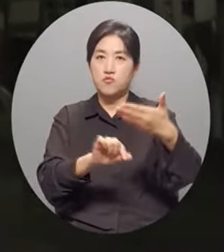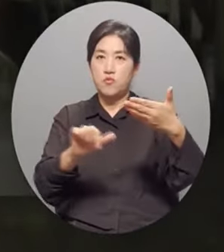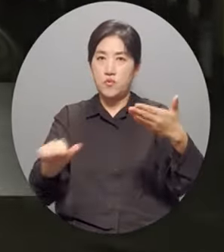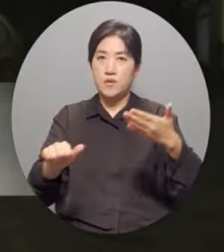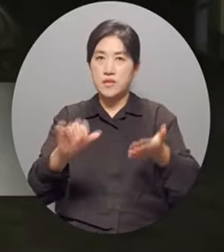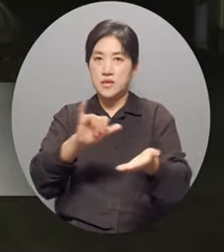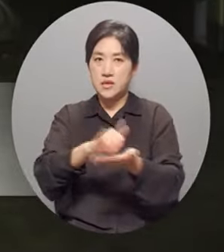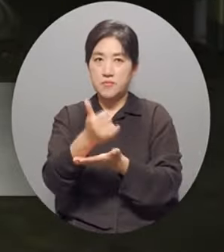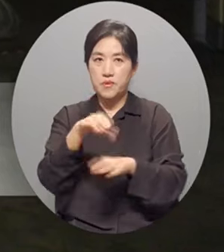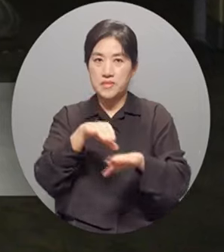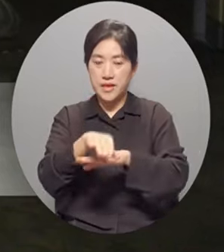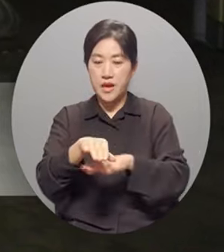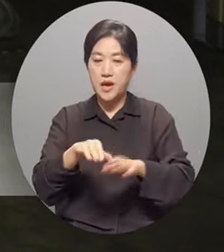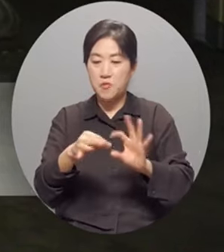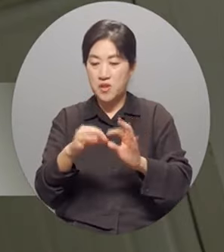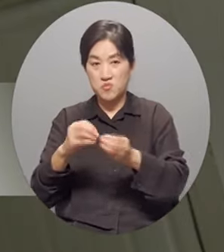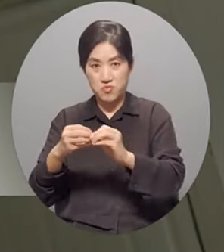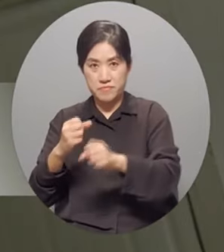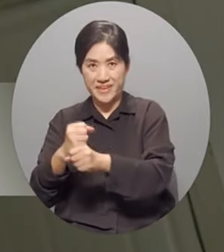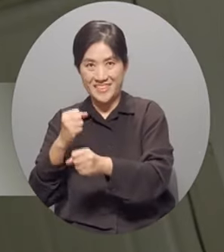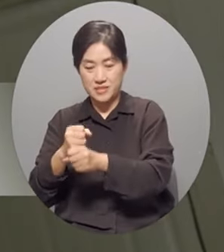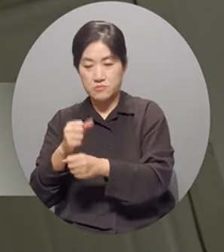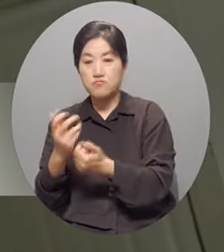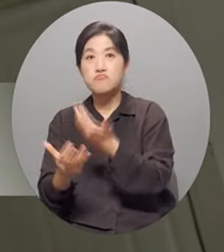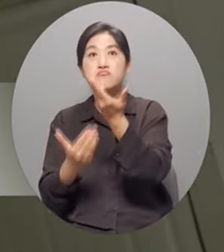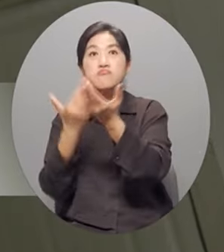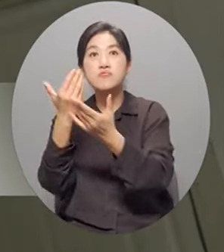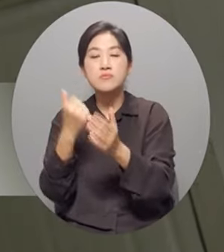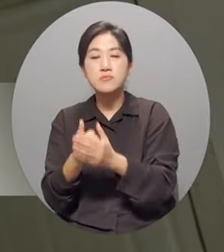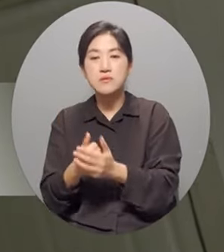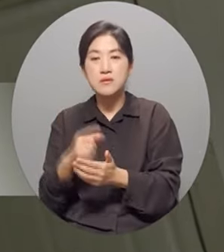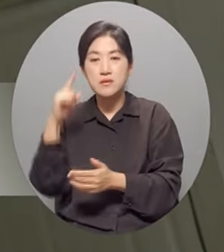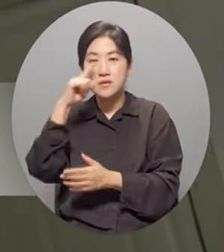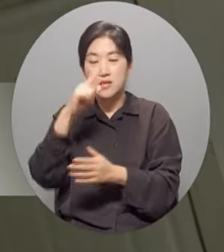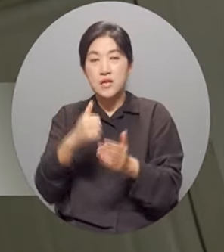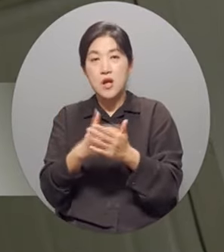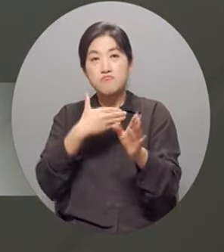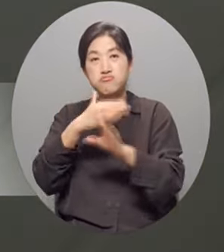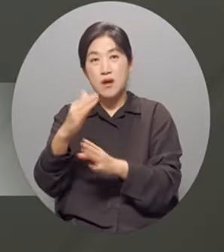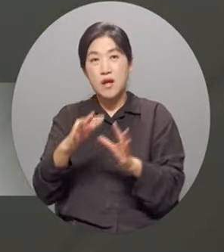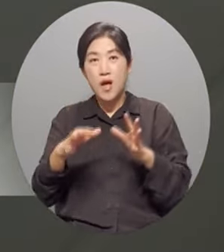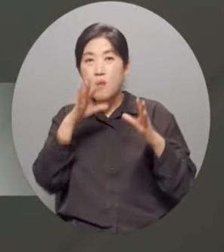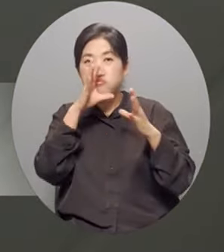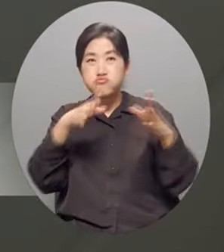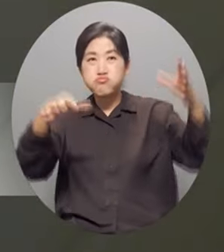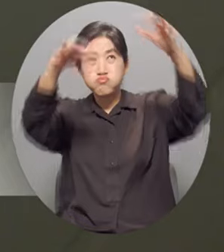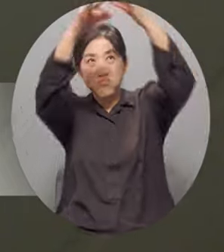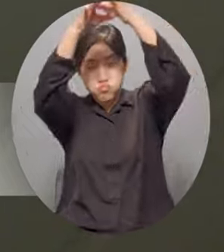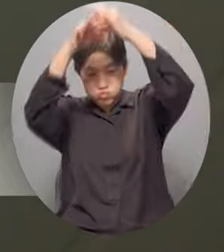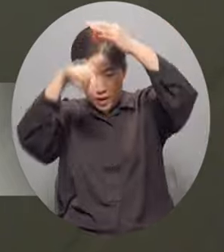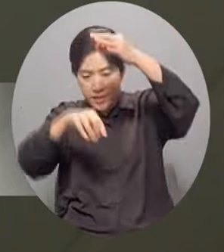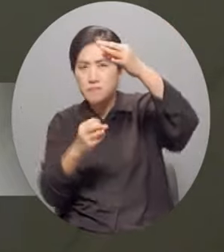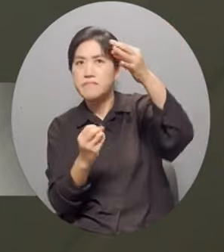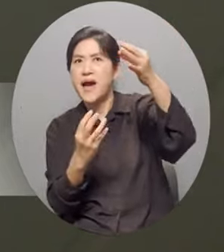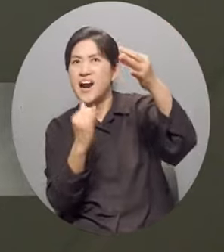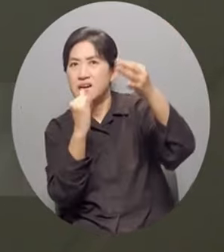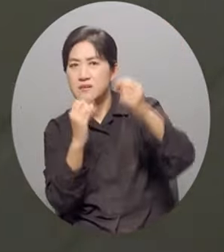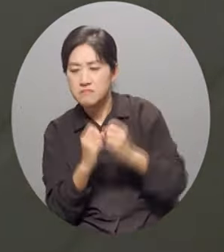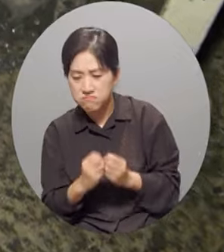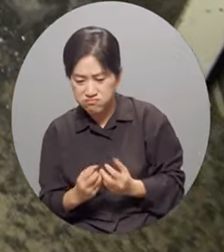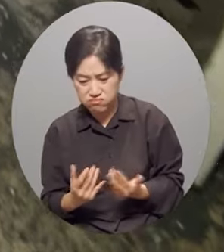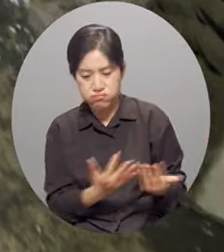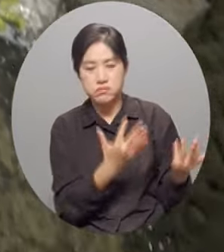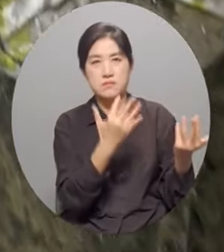김포시 자동차 부품 제조 공장에서 난 불 역시 오물풍선 내 기폭장치가 터져 발생한 걸로 소방당국은 추정하고